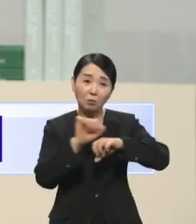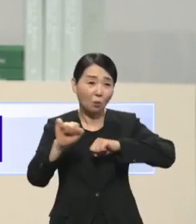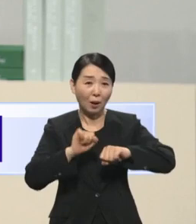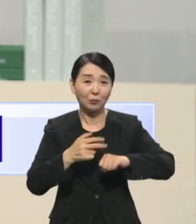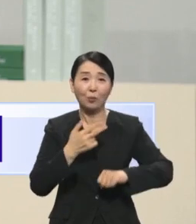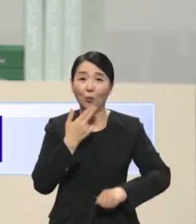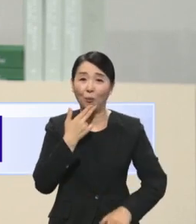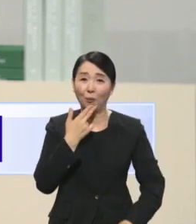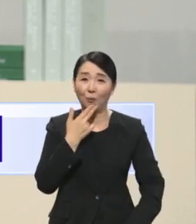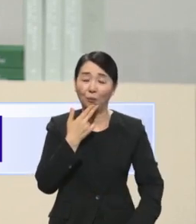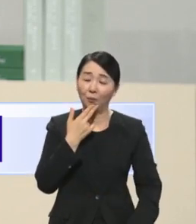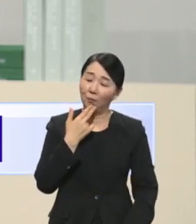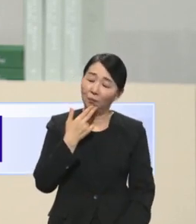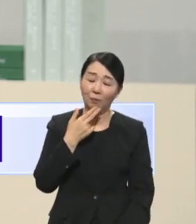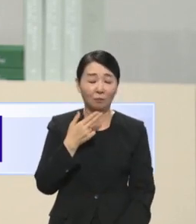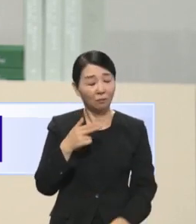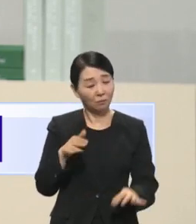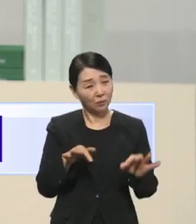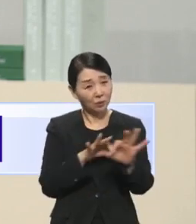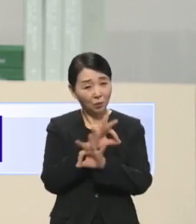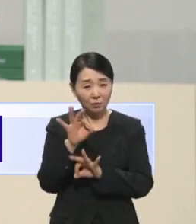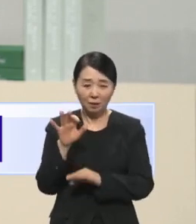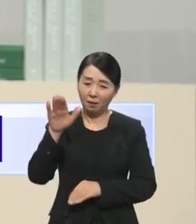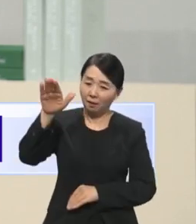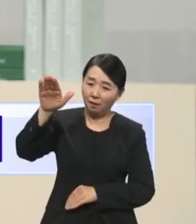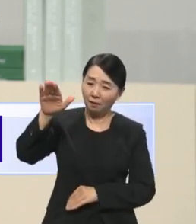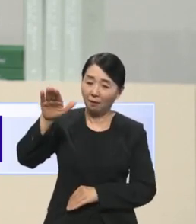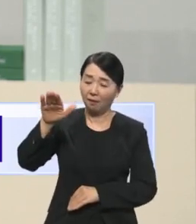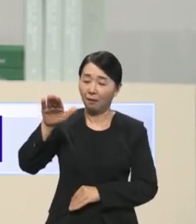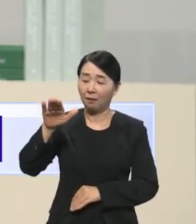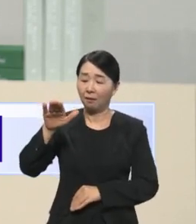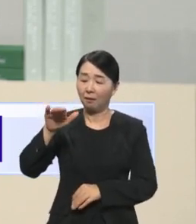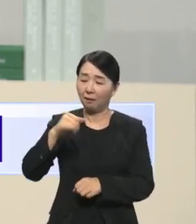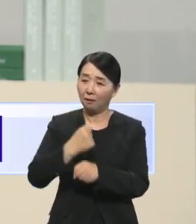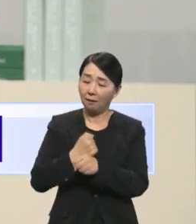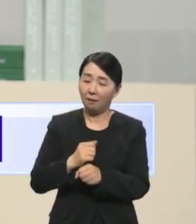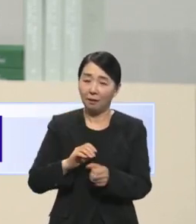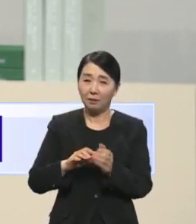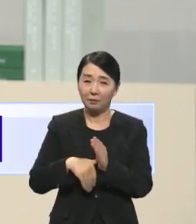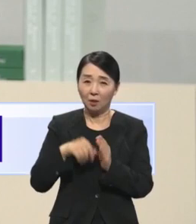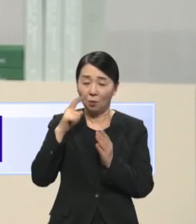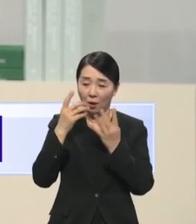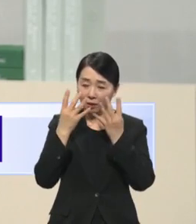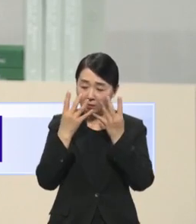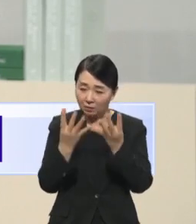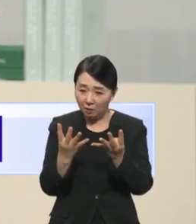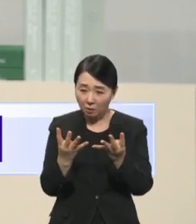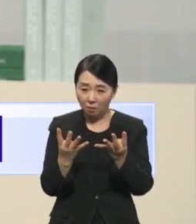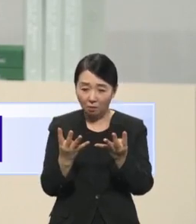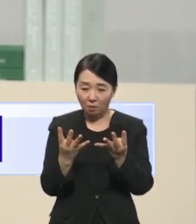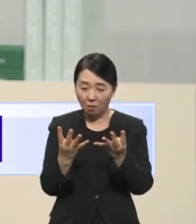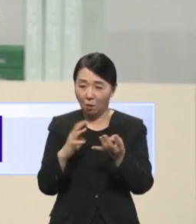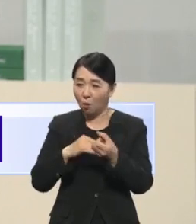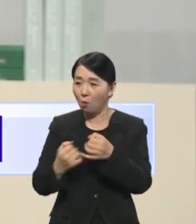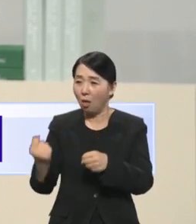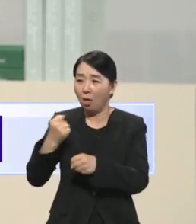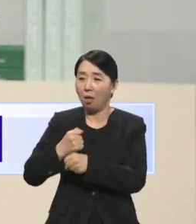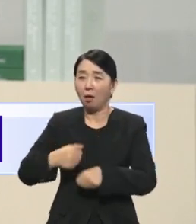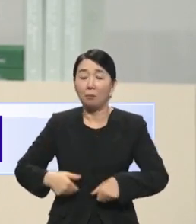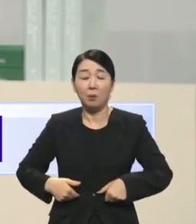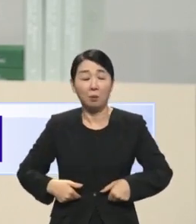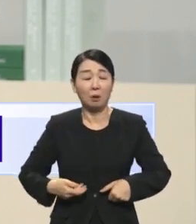그 경제 살리기 측면에서 굉장히 다급한 사면 복권에 필요성이 절실한 분들에 비하면은